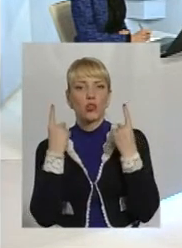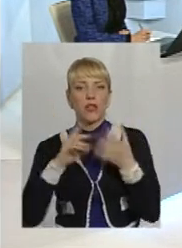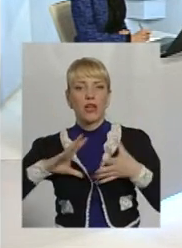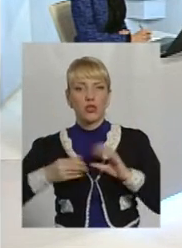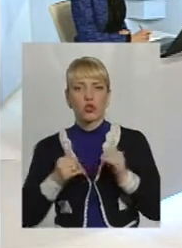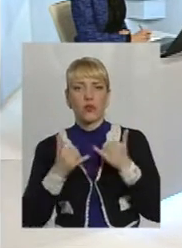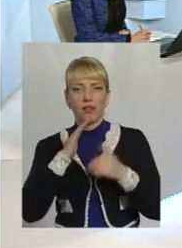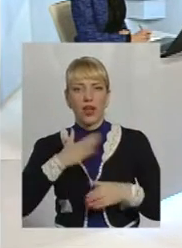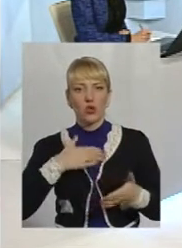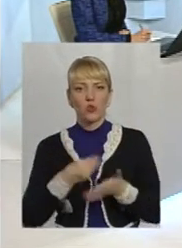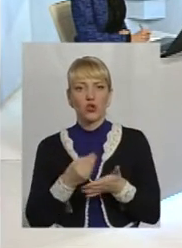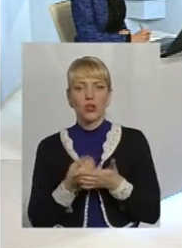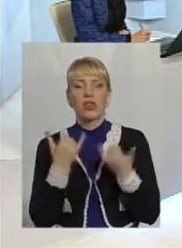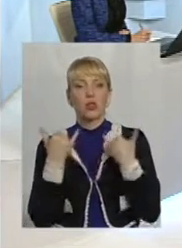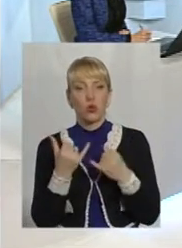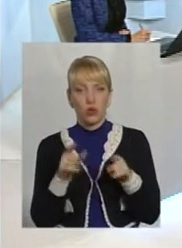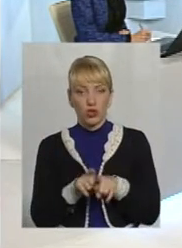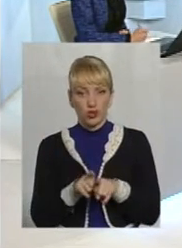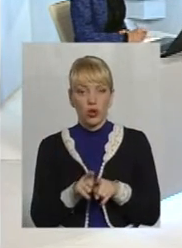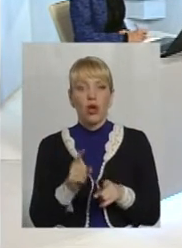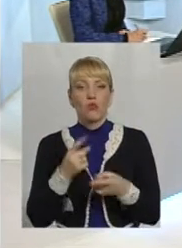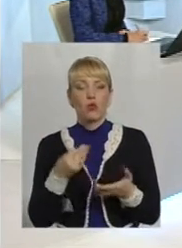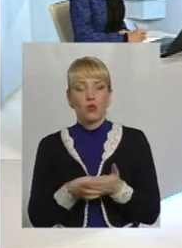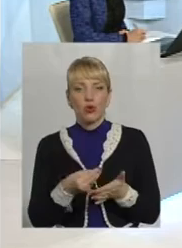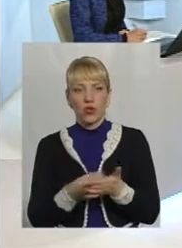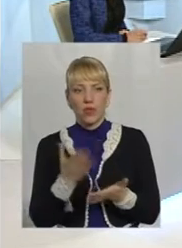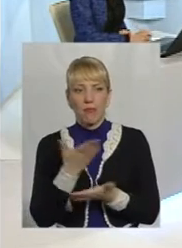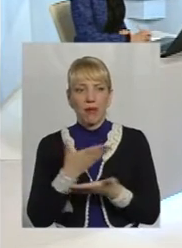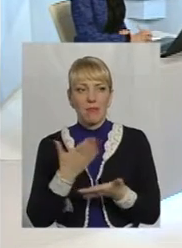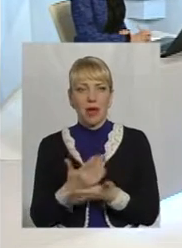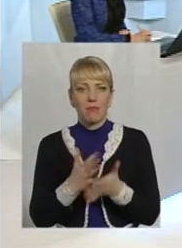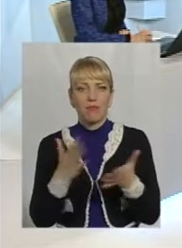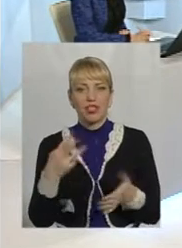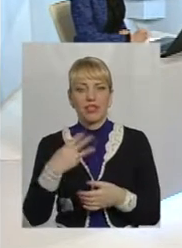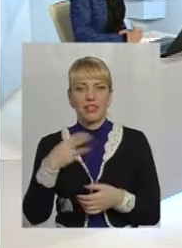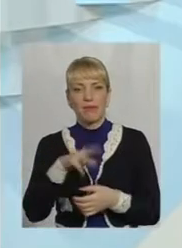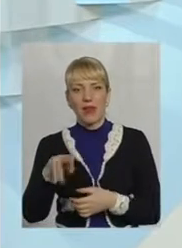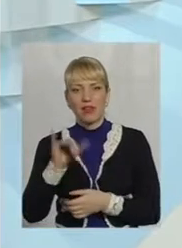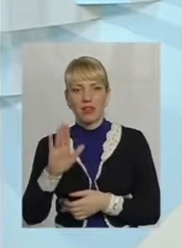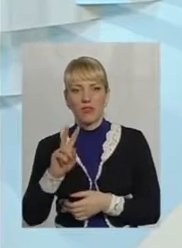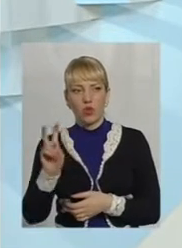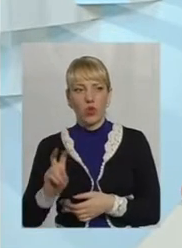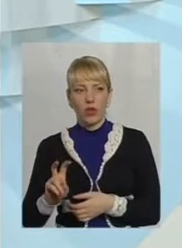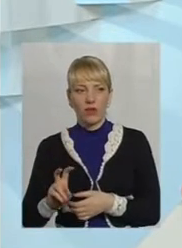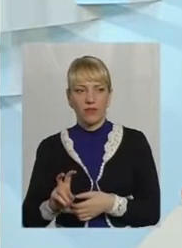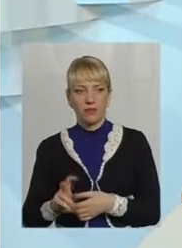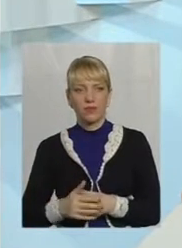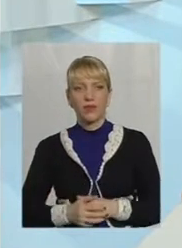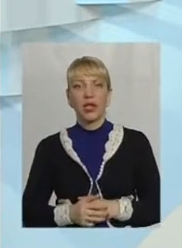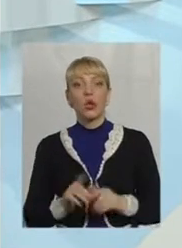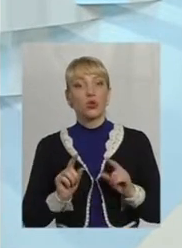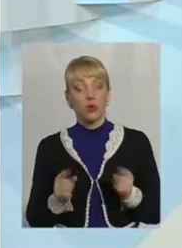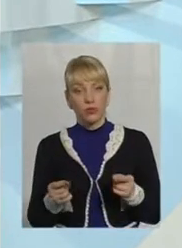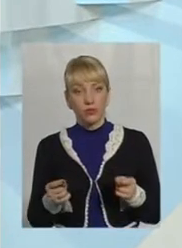для нашого бюджету і сьогоднішнього, бо сьогодні в бюджеті ми маємо трошки більше 30 мільярдів доларів в еквіваленті.